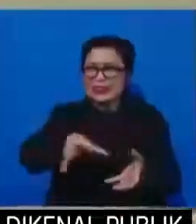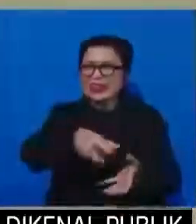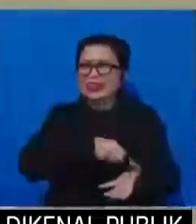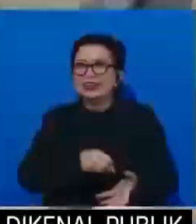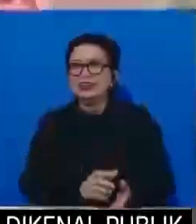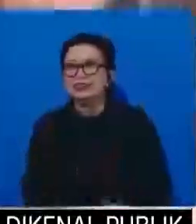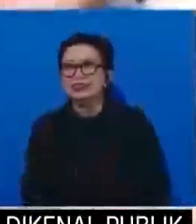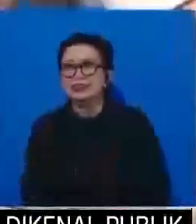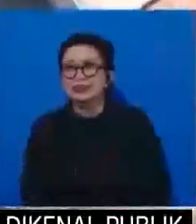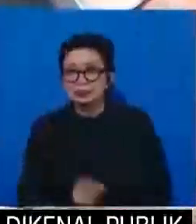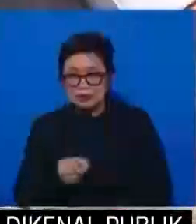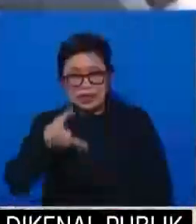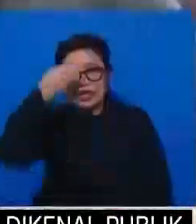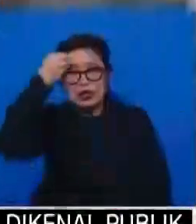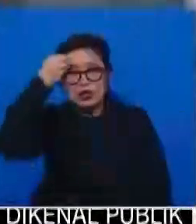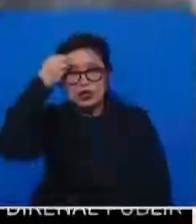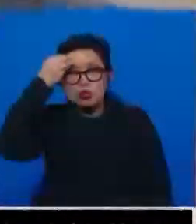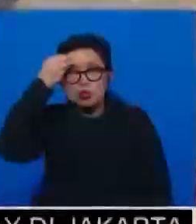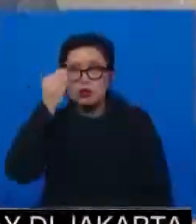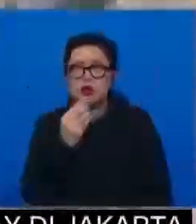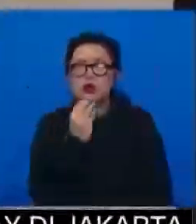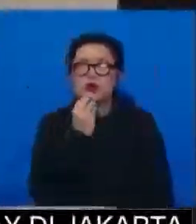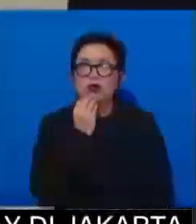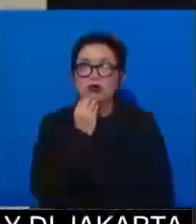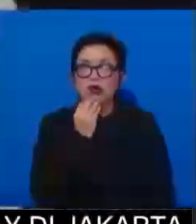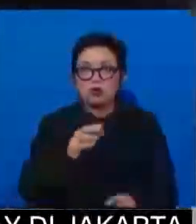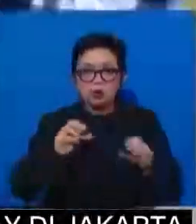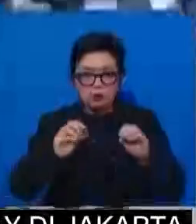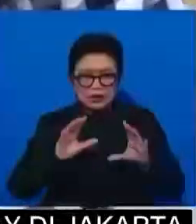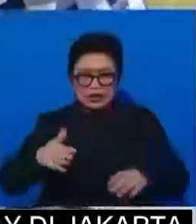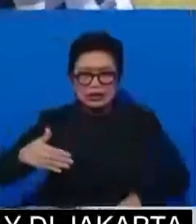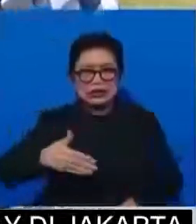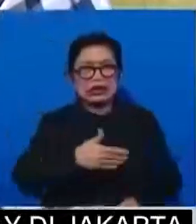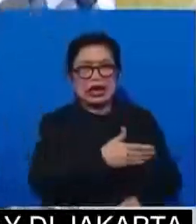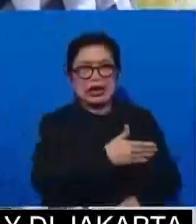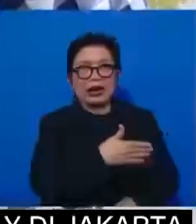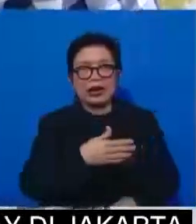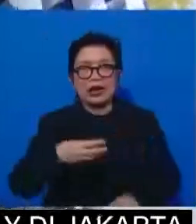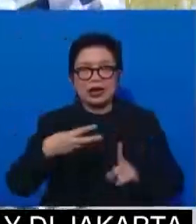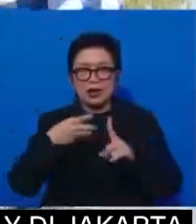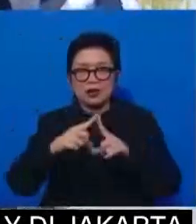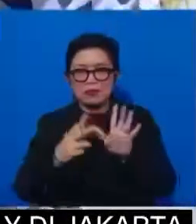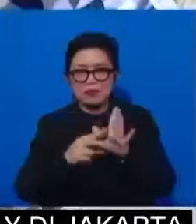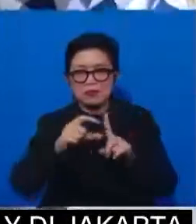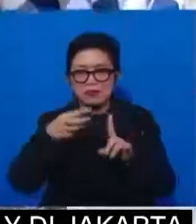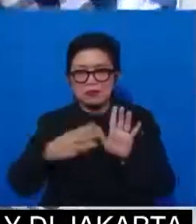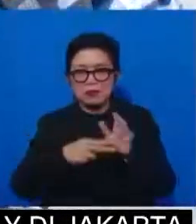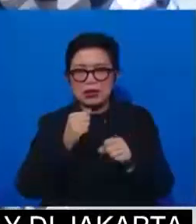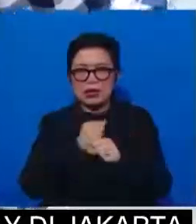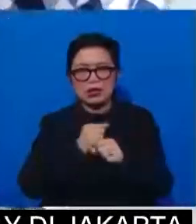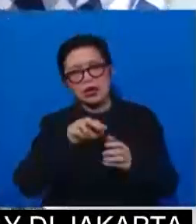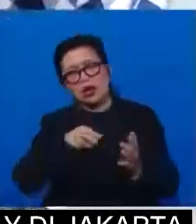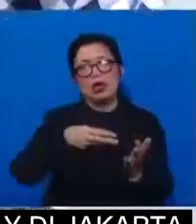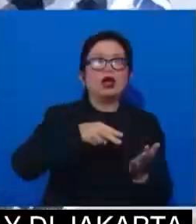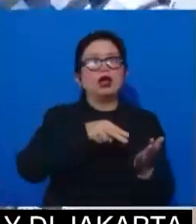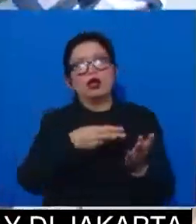ya. Kalau dia sudah banyak yang ngapung gitu, ya tandanya kondisi kadar